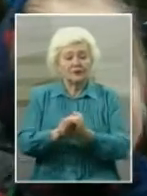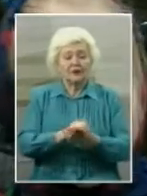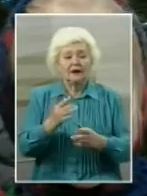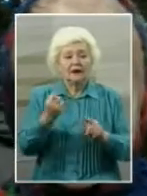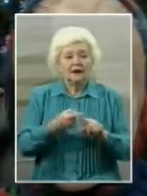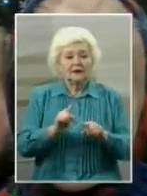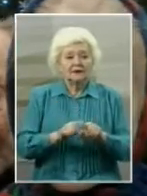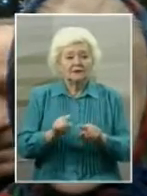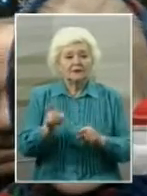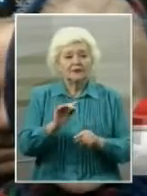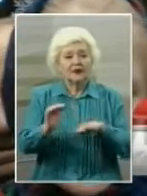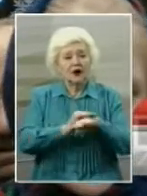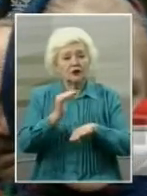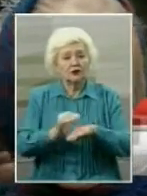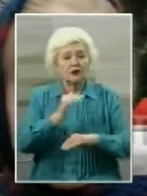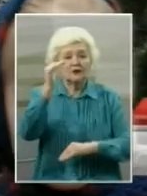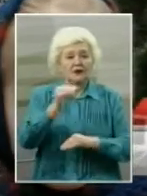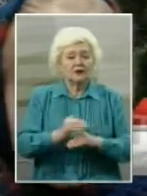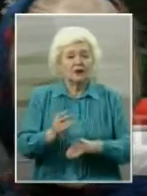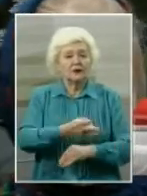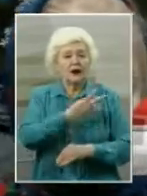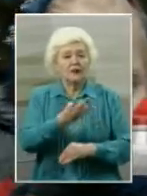Добрий вечір, добрий вечір.